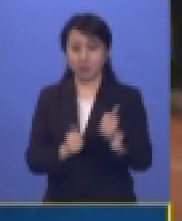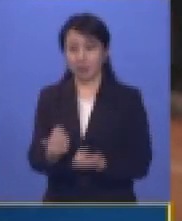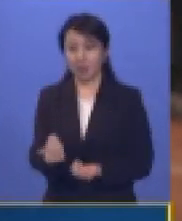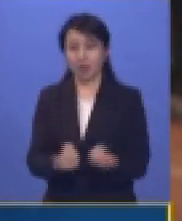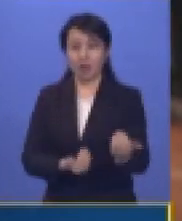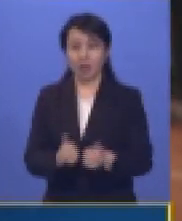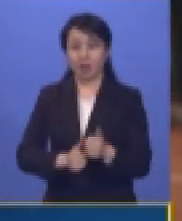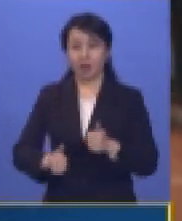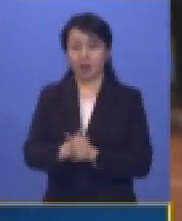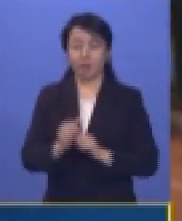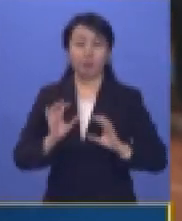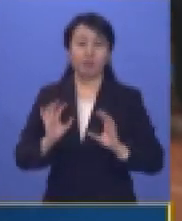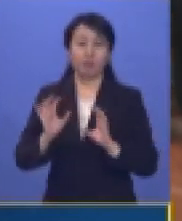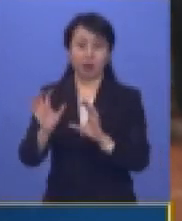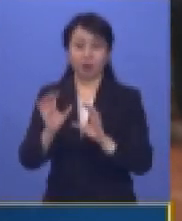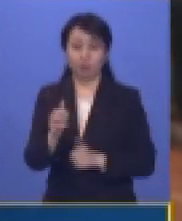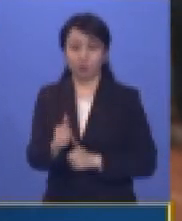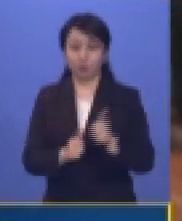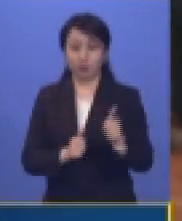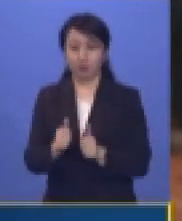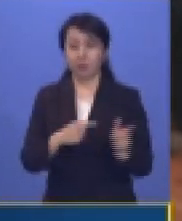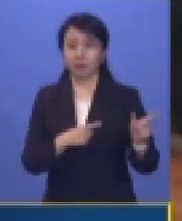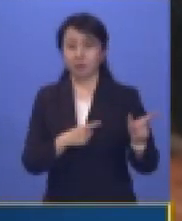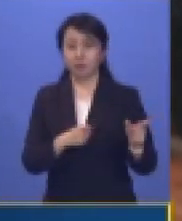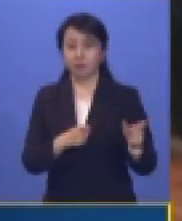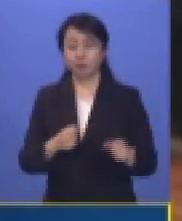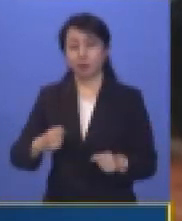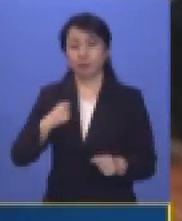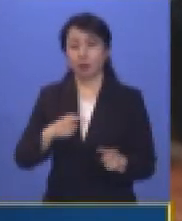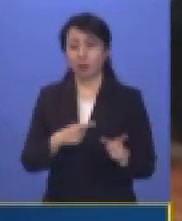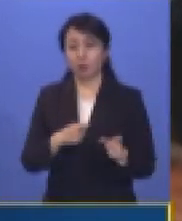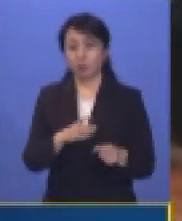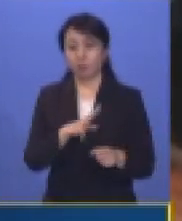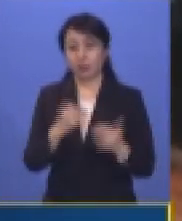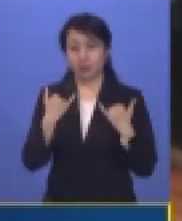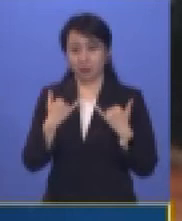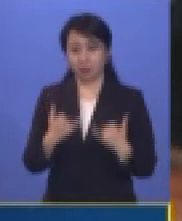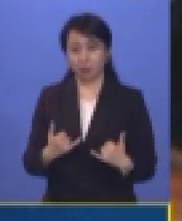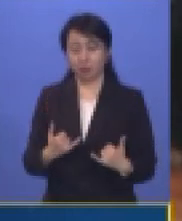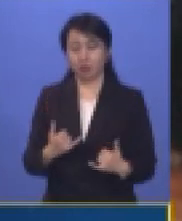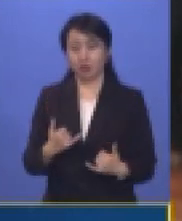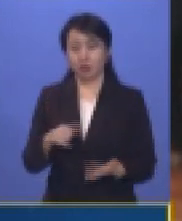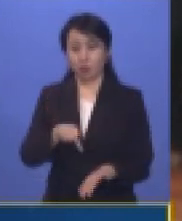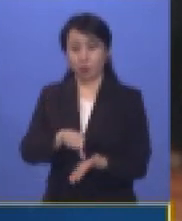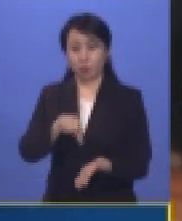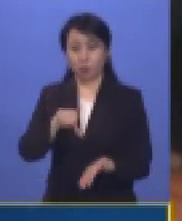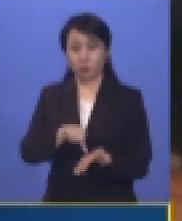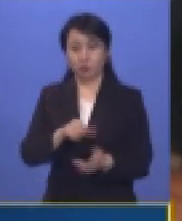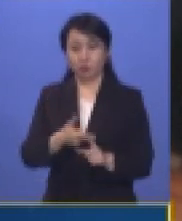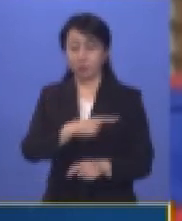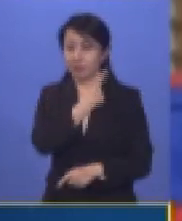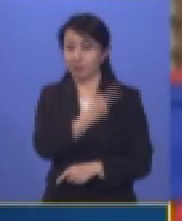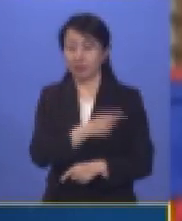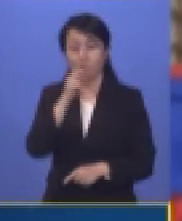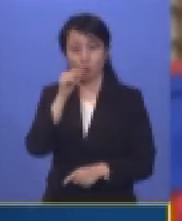гонкам, соревнования по волейболу, соревнования по стрельбе из боевого оружия. Сегодня на помост вышли наши самые сильные